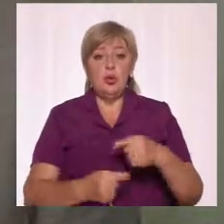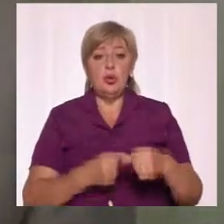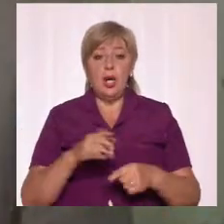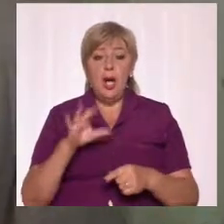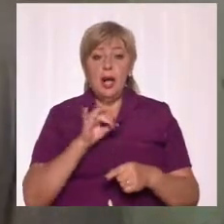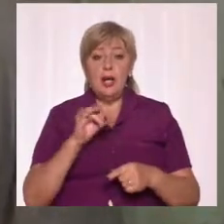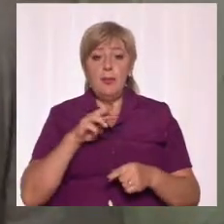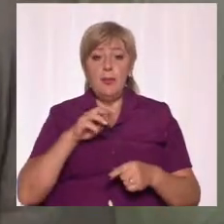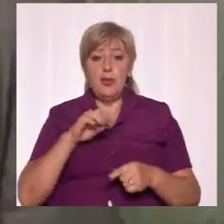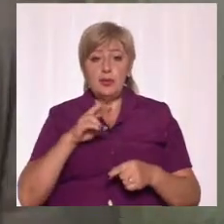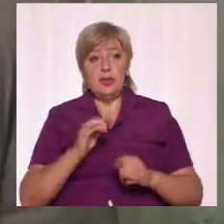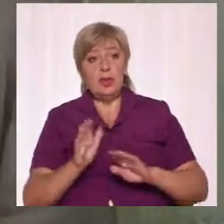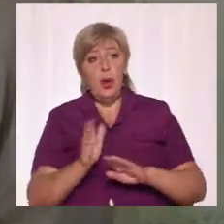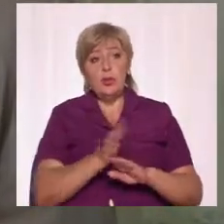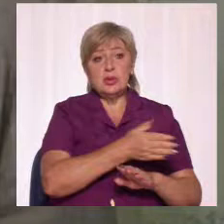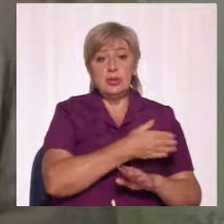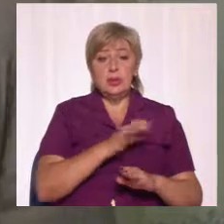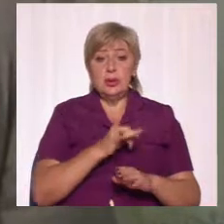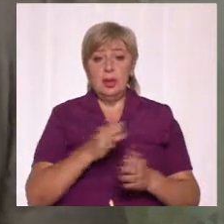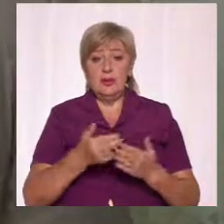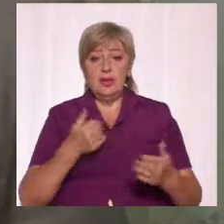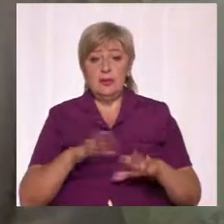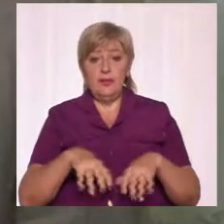з тим, щоб інше. Тобто,